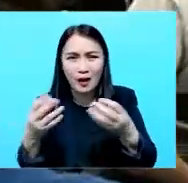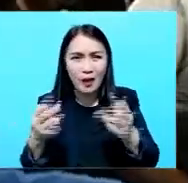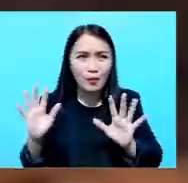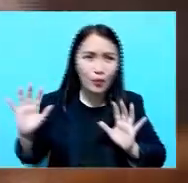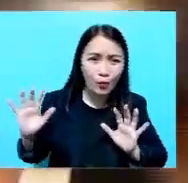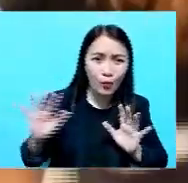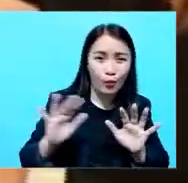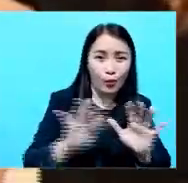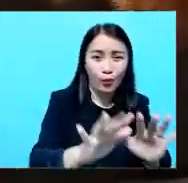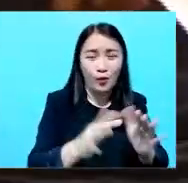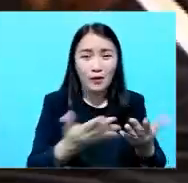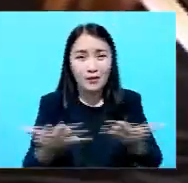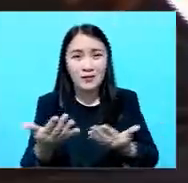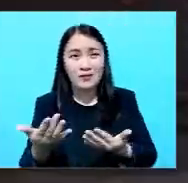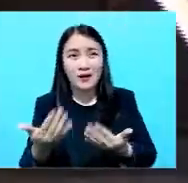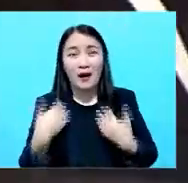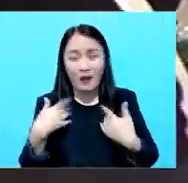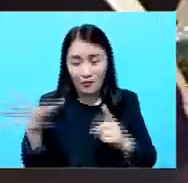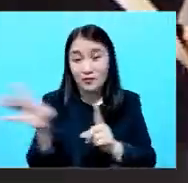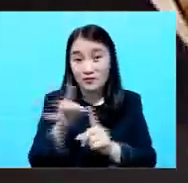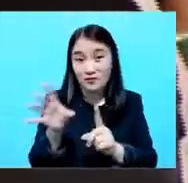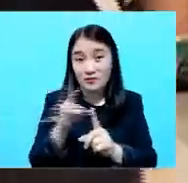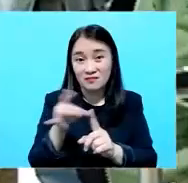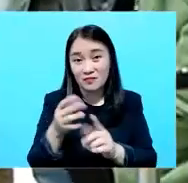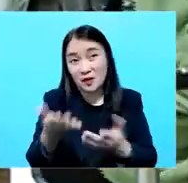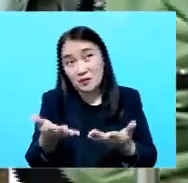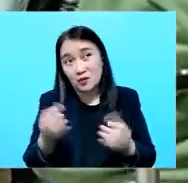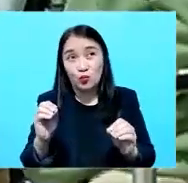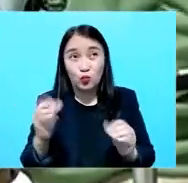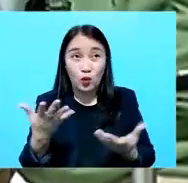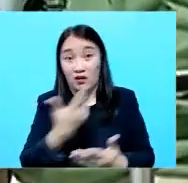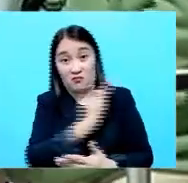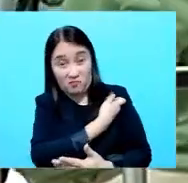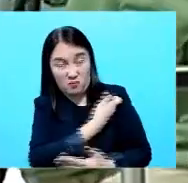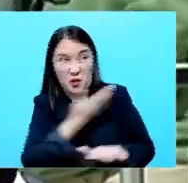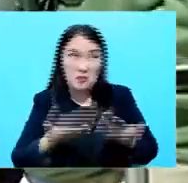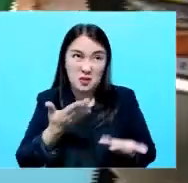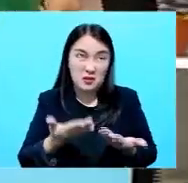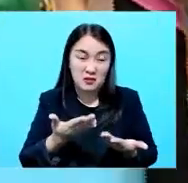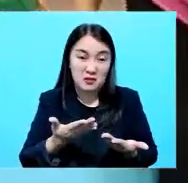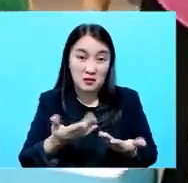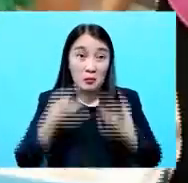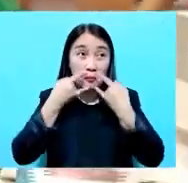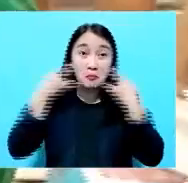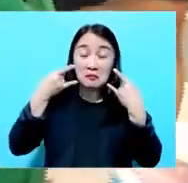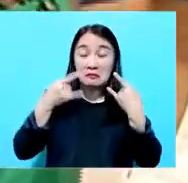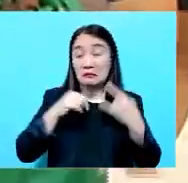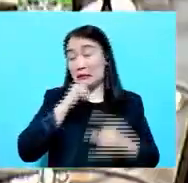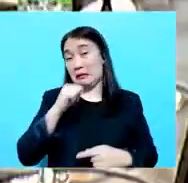of each person who gets sick. Maybe hindi sila bakunado, maybe hindi na sila nagmamask talaga. We don't need